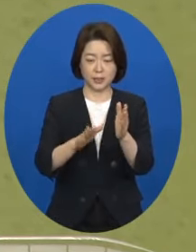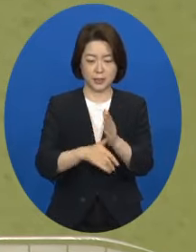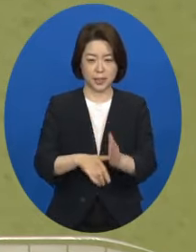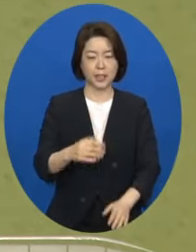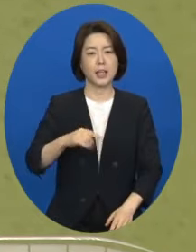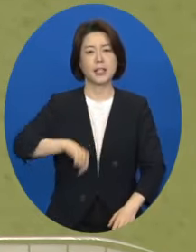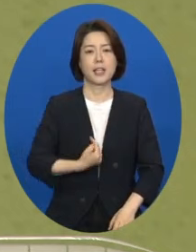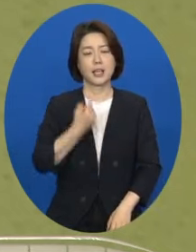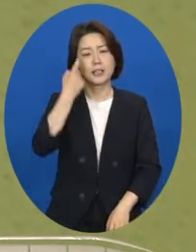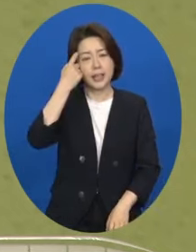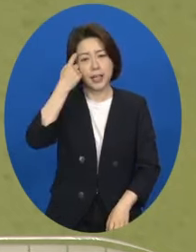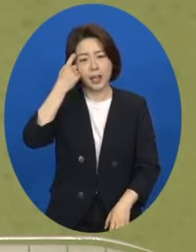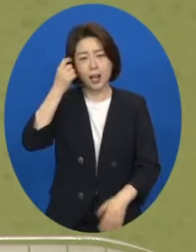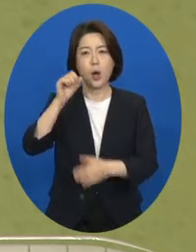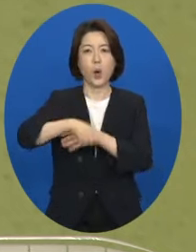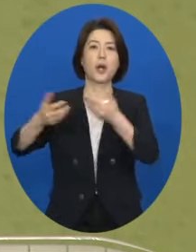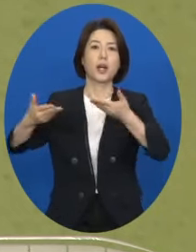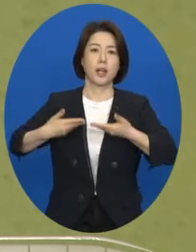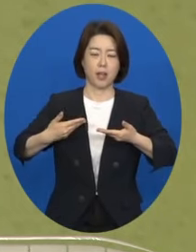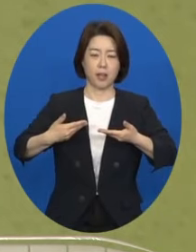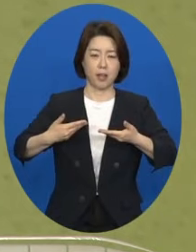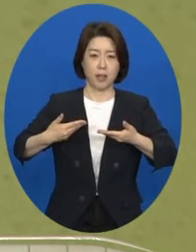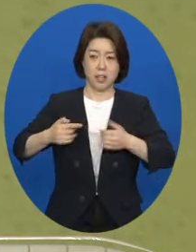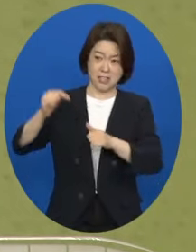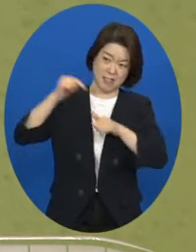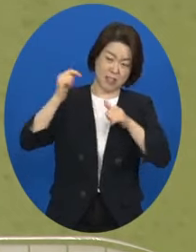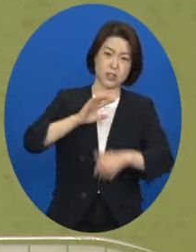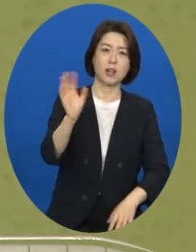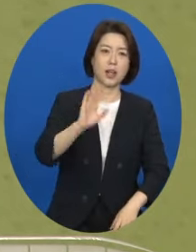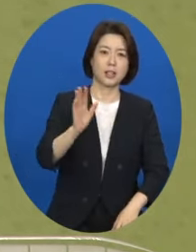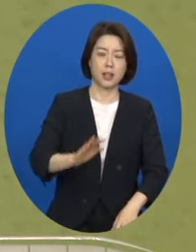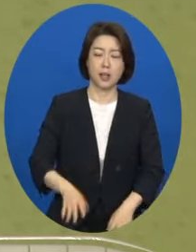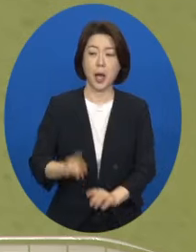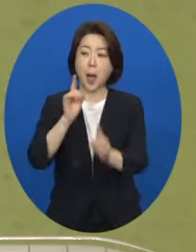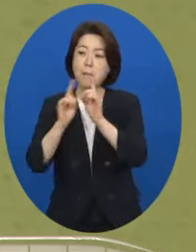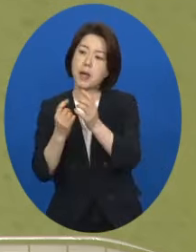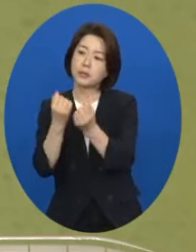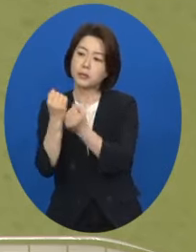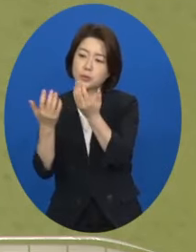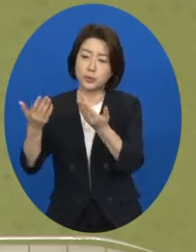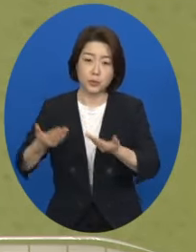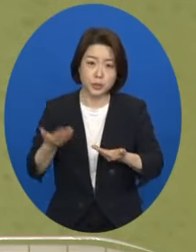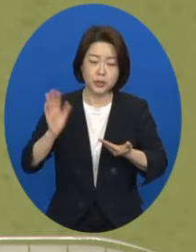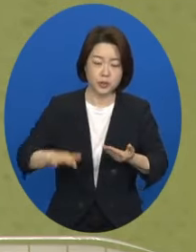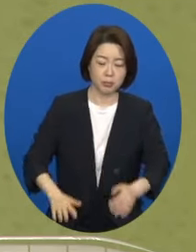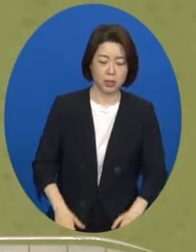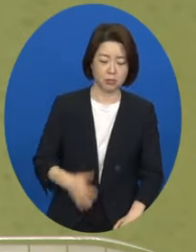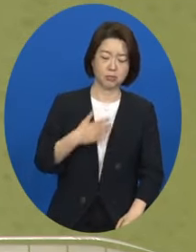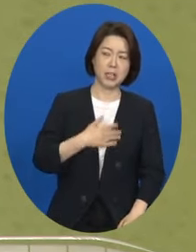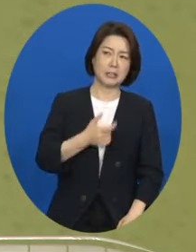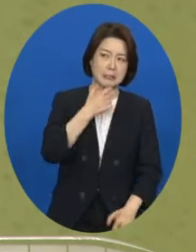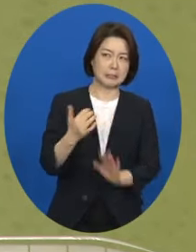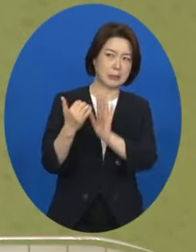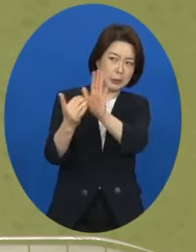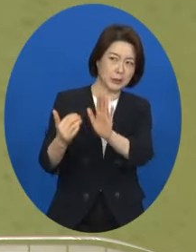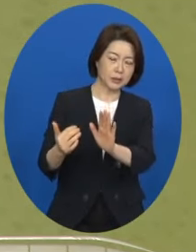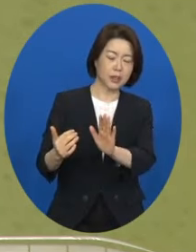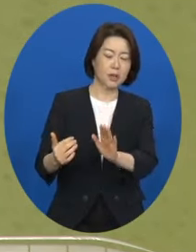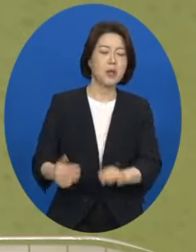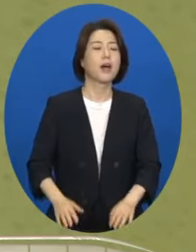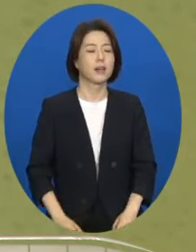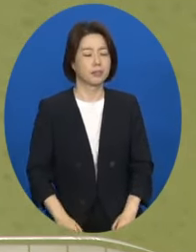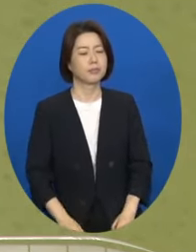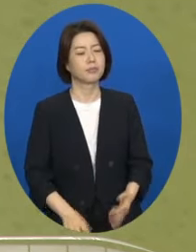우리 로봇으로 대하지 않고 우리에게 말씀하시고 설득하시지만 우리가 거절하면요 거절하는 선택도